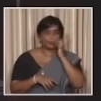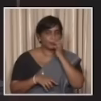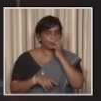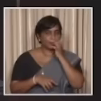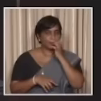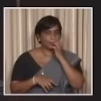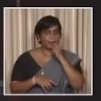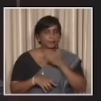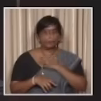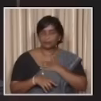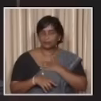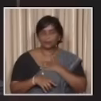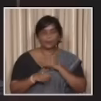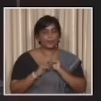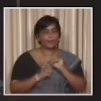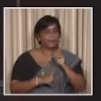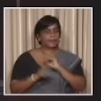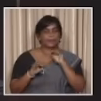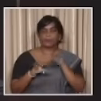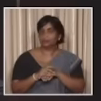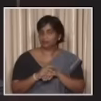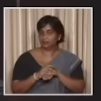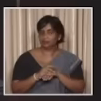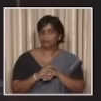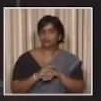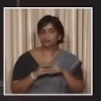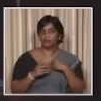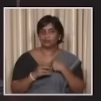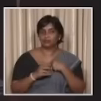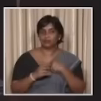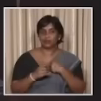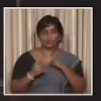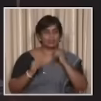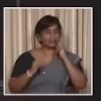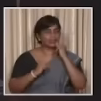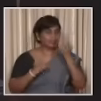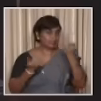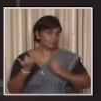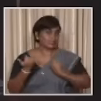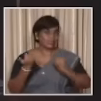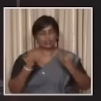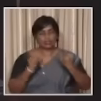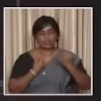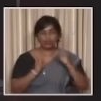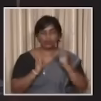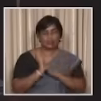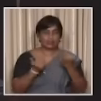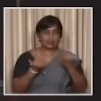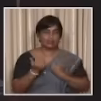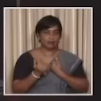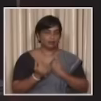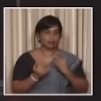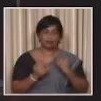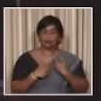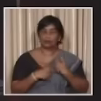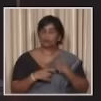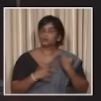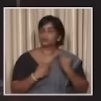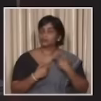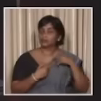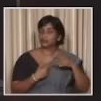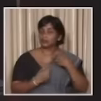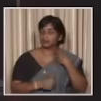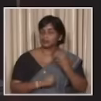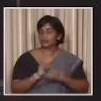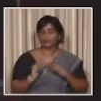ඒ නිසා අපි මේ පාර්ලිමේන්තුවට ඇවිල්ලා අපිට කවුරු හරි චෝදනා කරයි කියලා විවිධ කමිටුවල අපි ඒවට